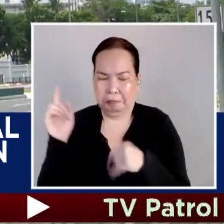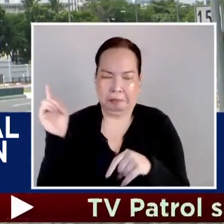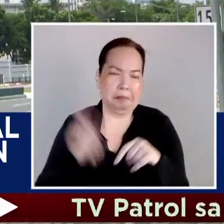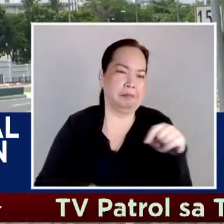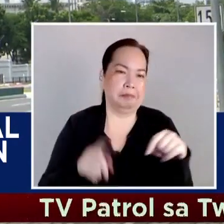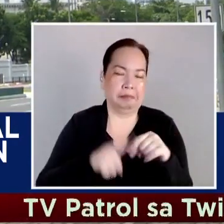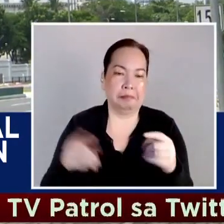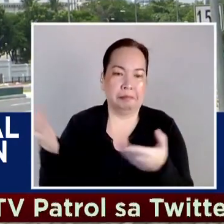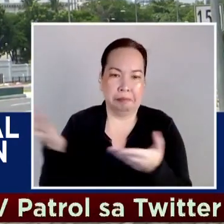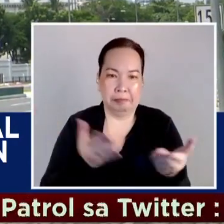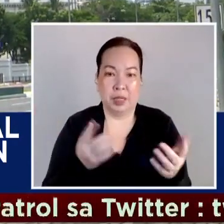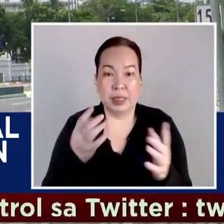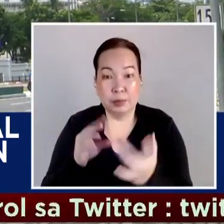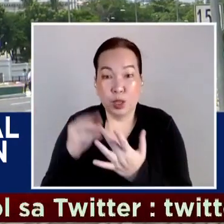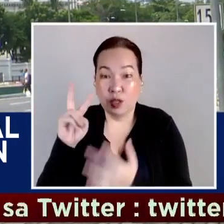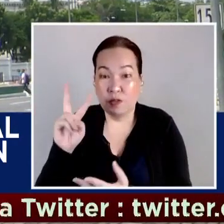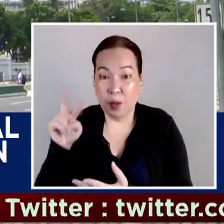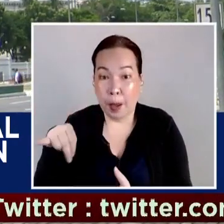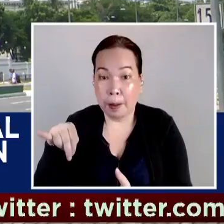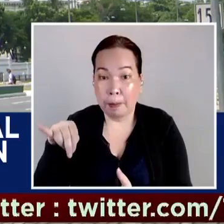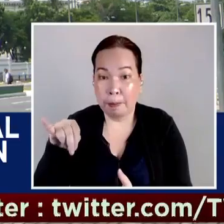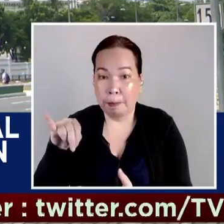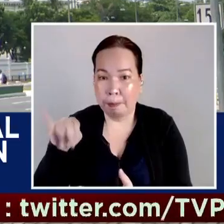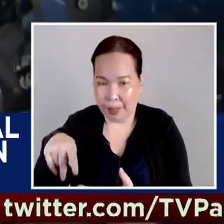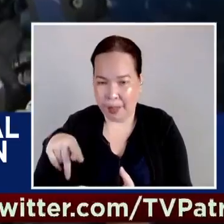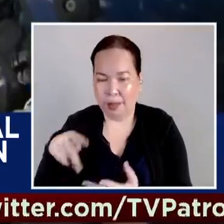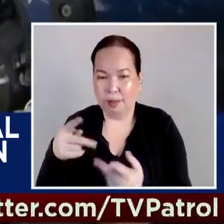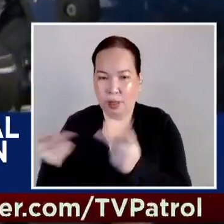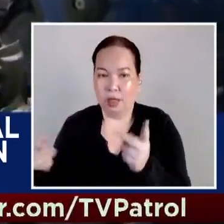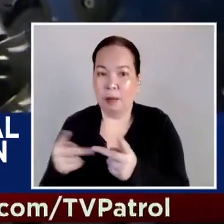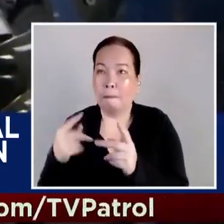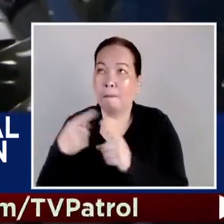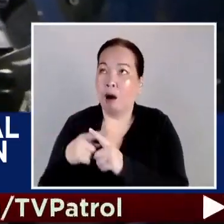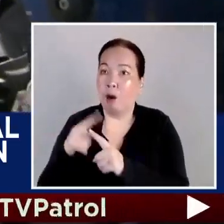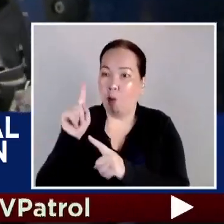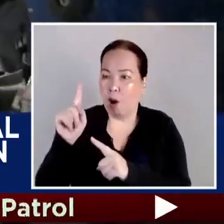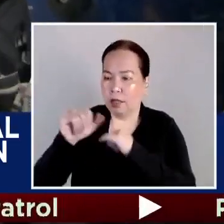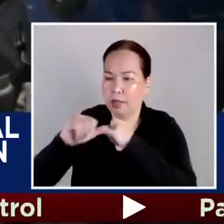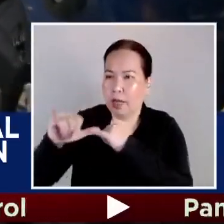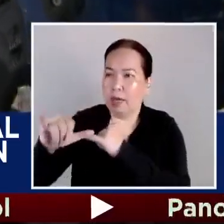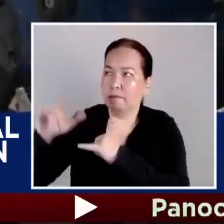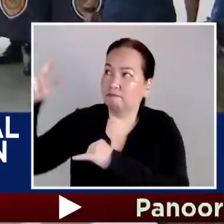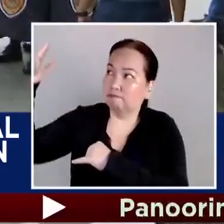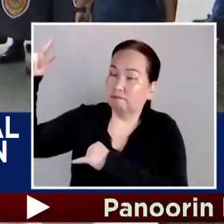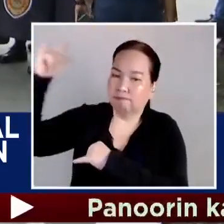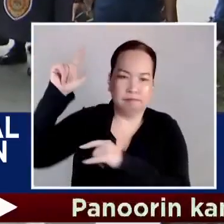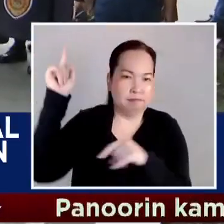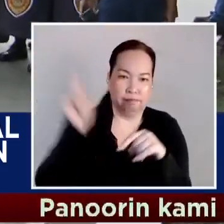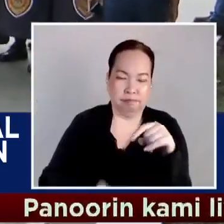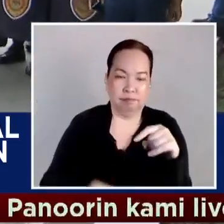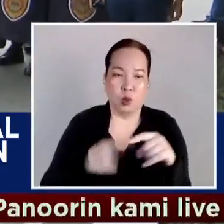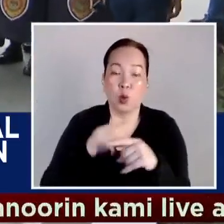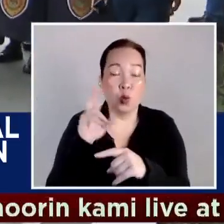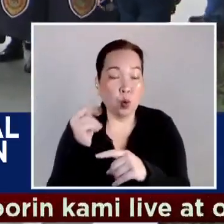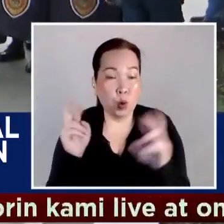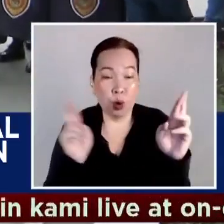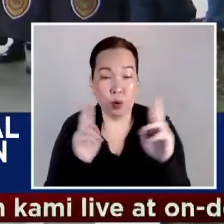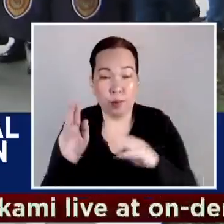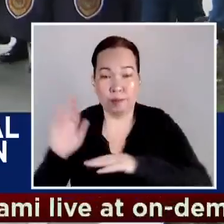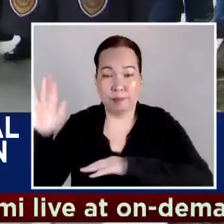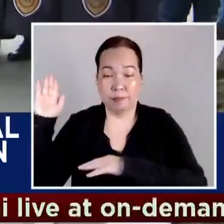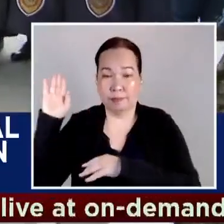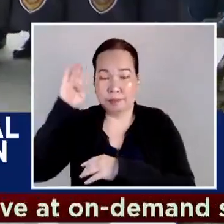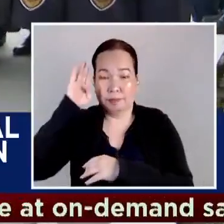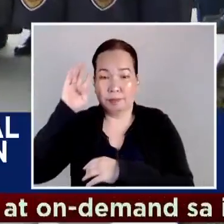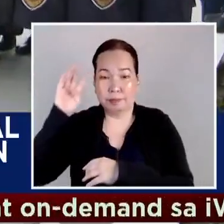Magpapatupad rin ng 1-kilometer no-fly zone. Nakatakda ang inaugurasyon ni Marcos sa June 30.